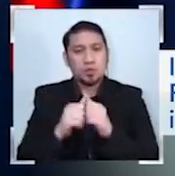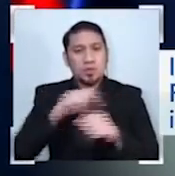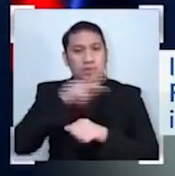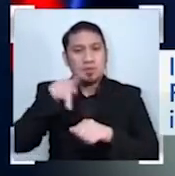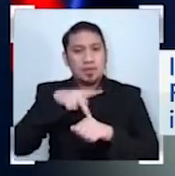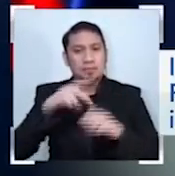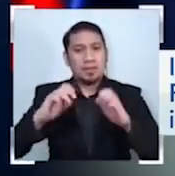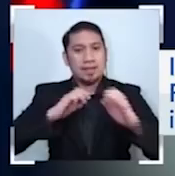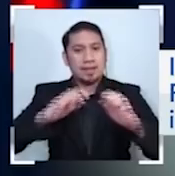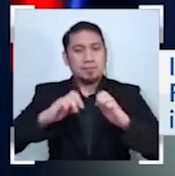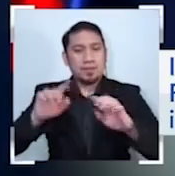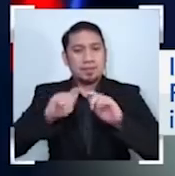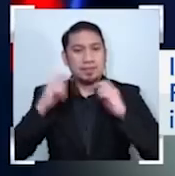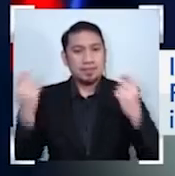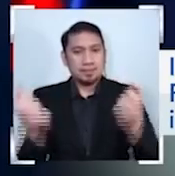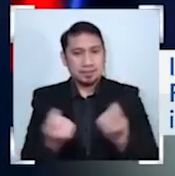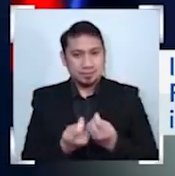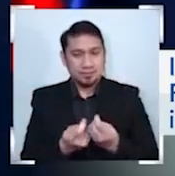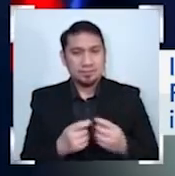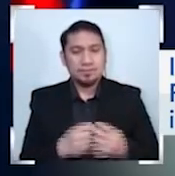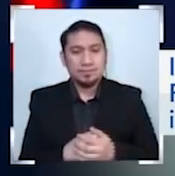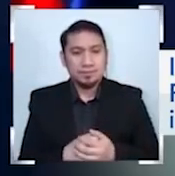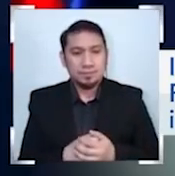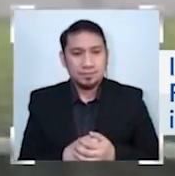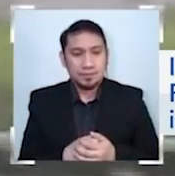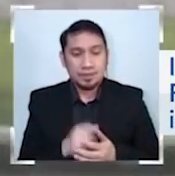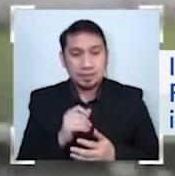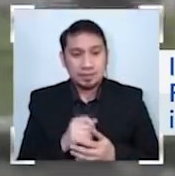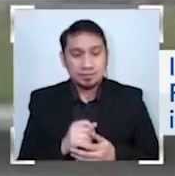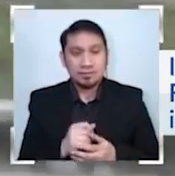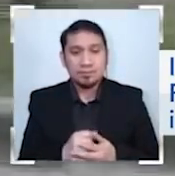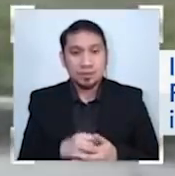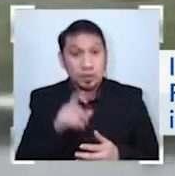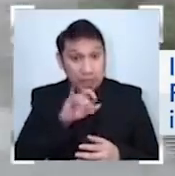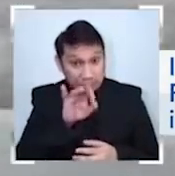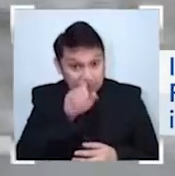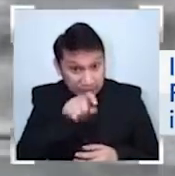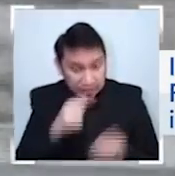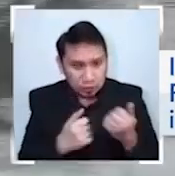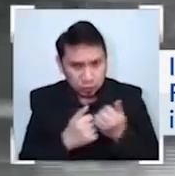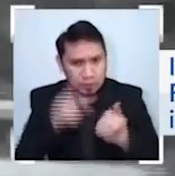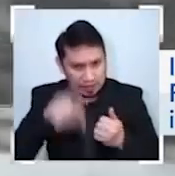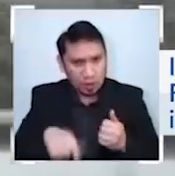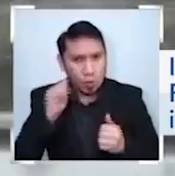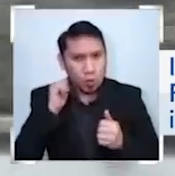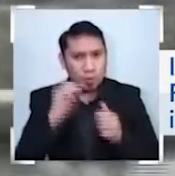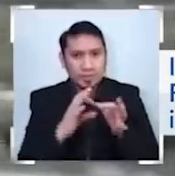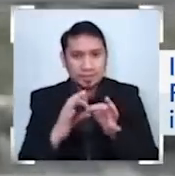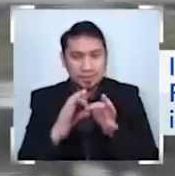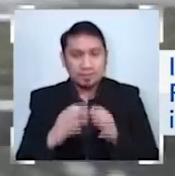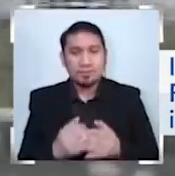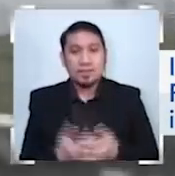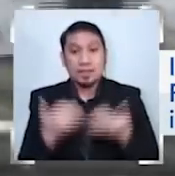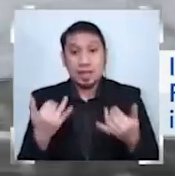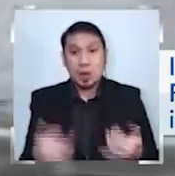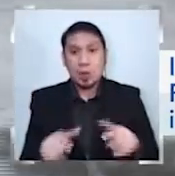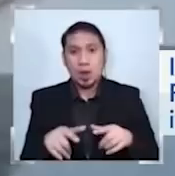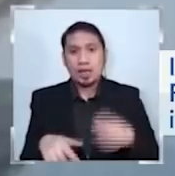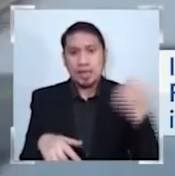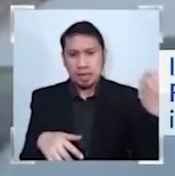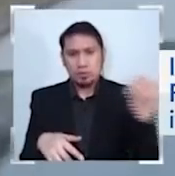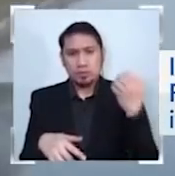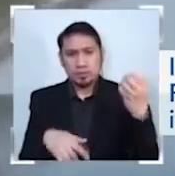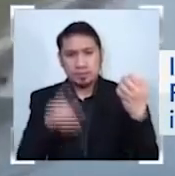the Consulate General in Kiev should they need any assistance. Alert level to ngayon ang babala ng DFA sa mga Pilipino sa